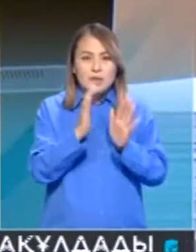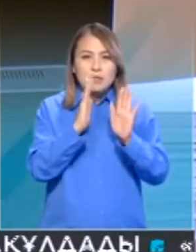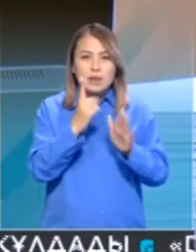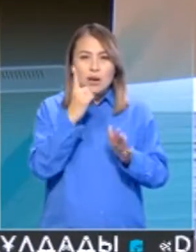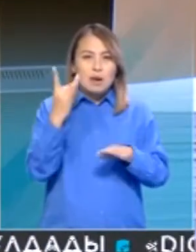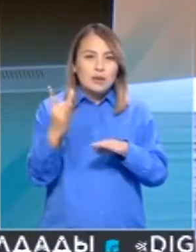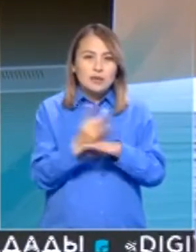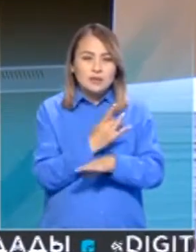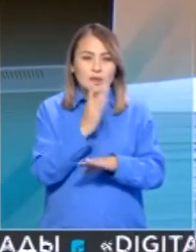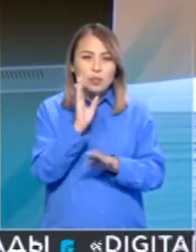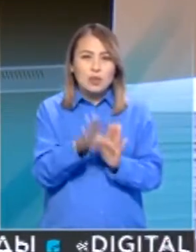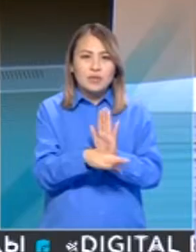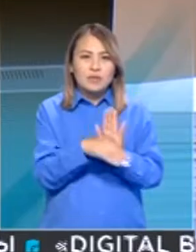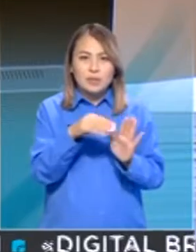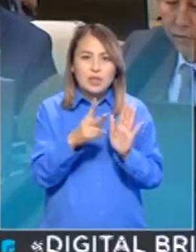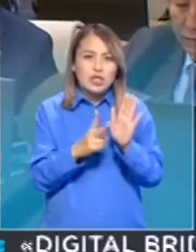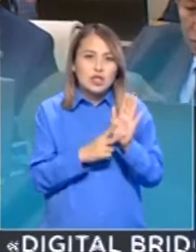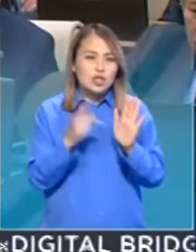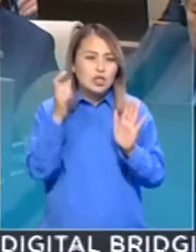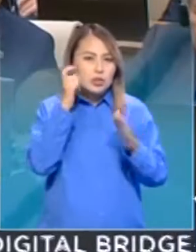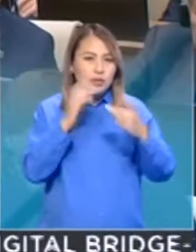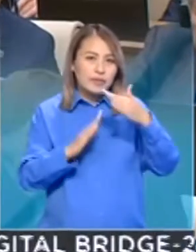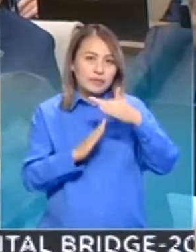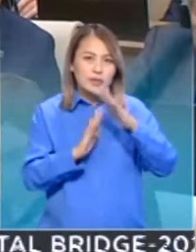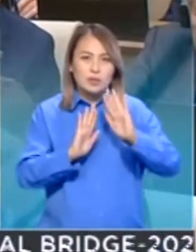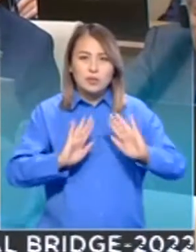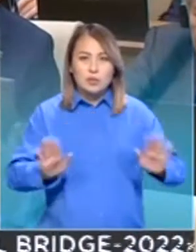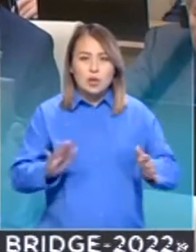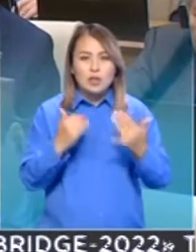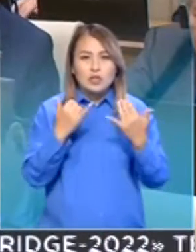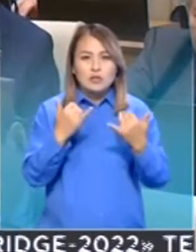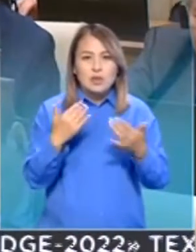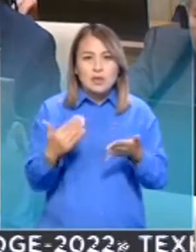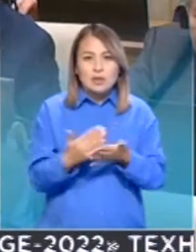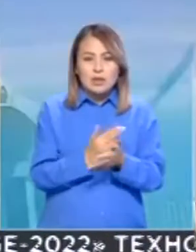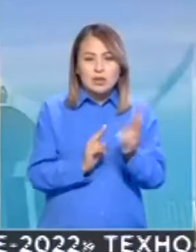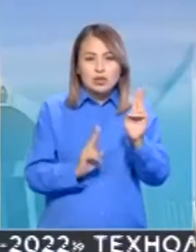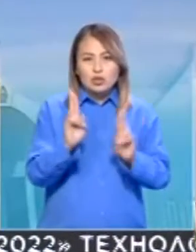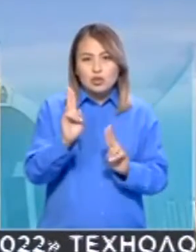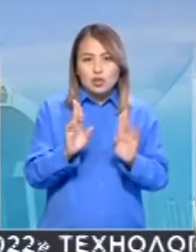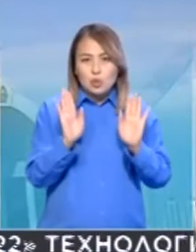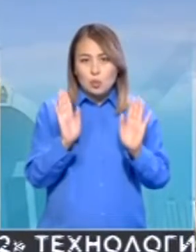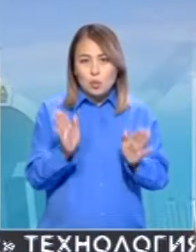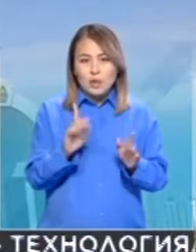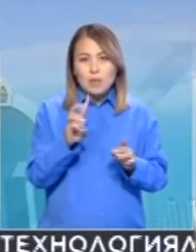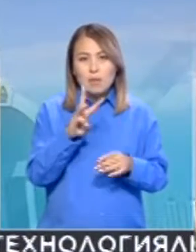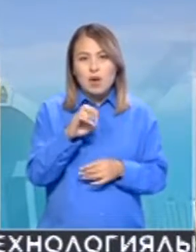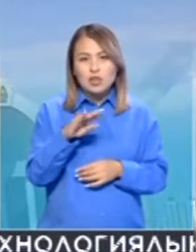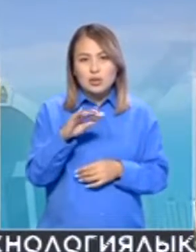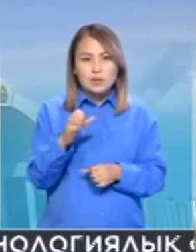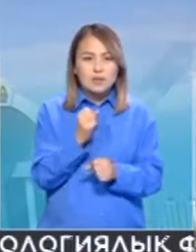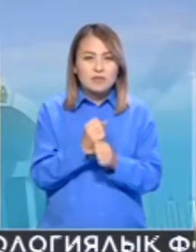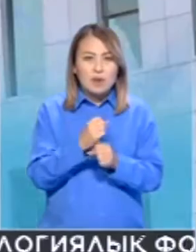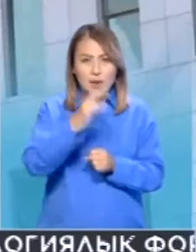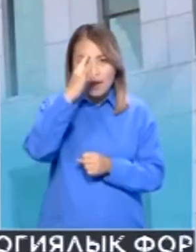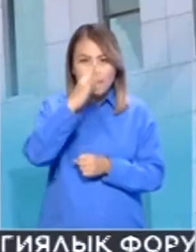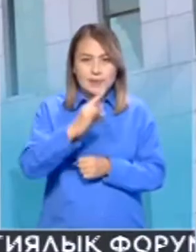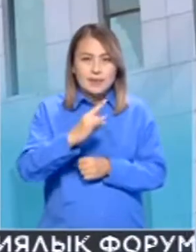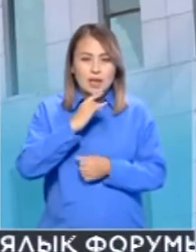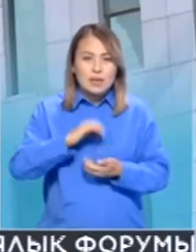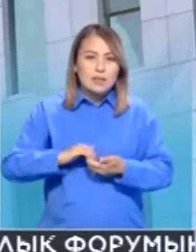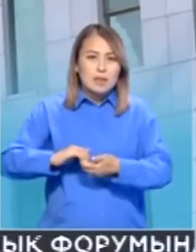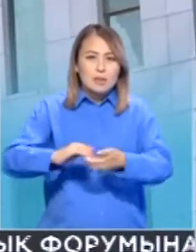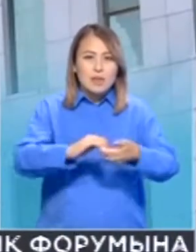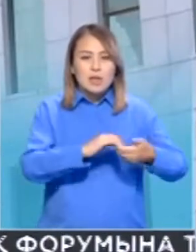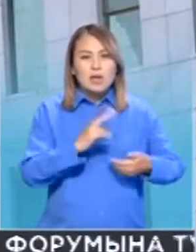мерзімге сайланады. Өкілеттігі 7 жылдан аспайды. Сайлаудың пропорционалды мажоритарлы жүйесі енгізіледі. Мәжілістегі Қазақстан халқы ассамблеясының